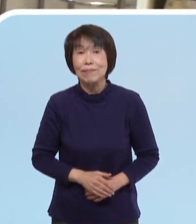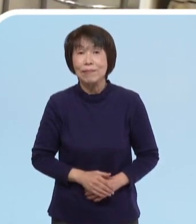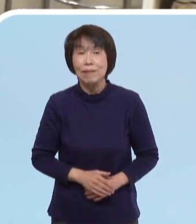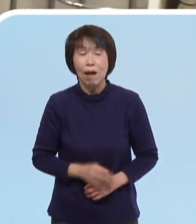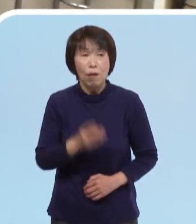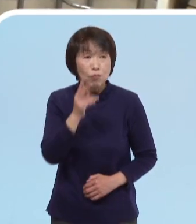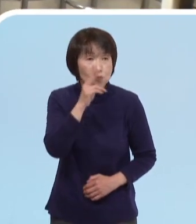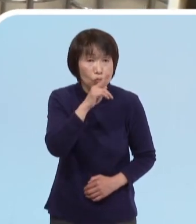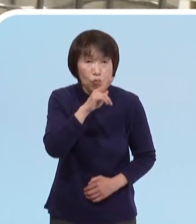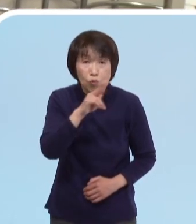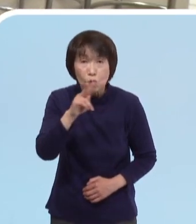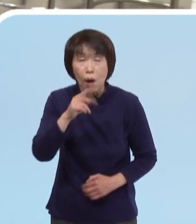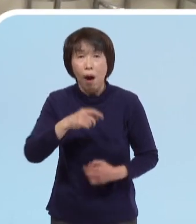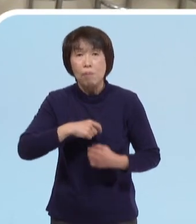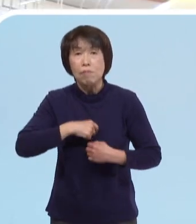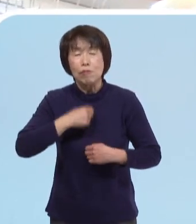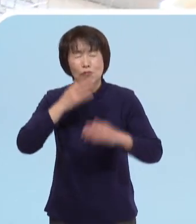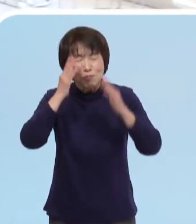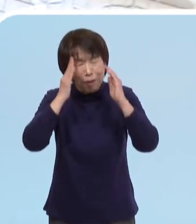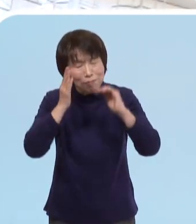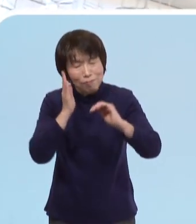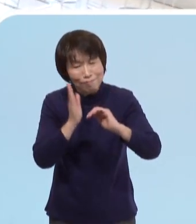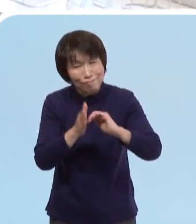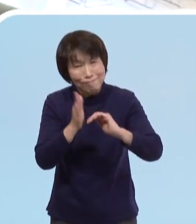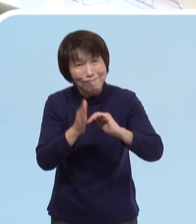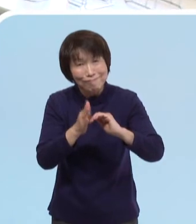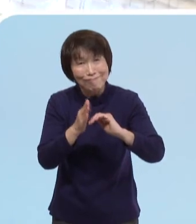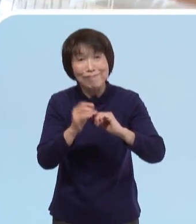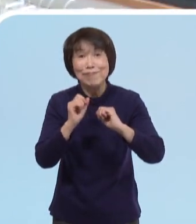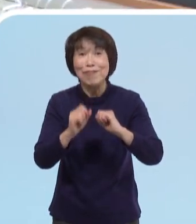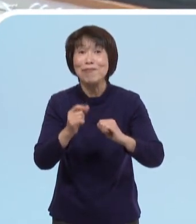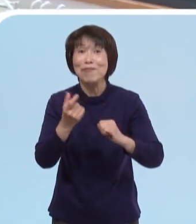皆さん表情は真剣そのもの。